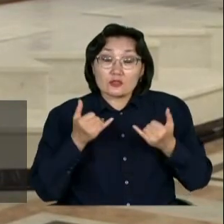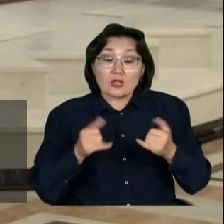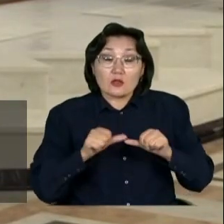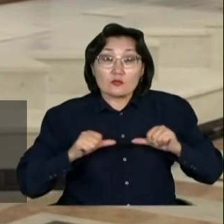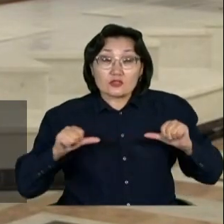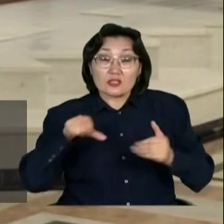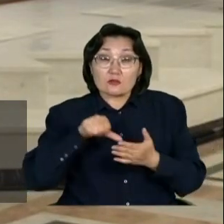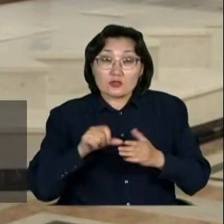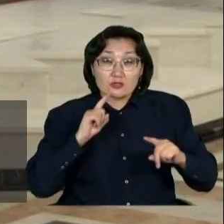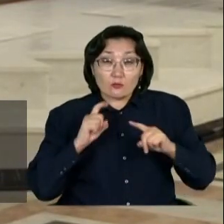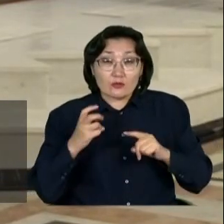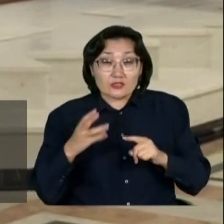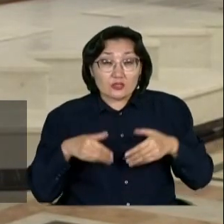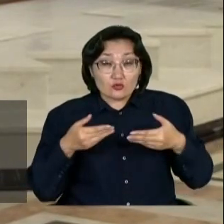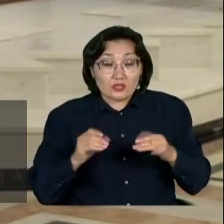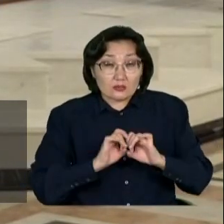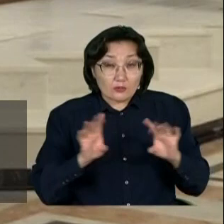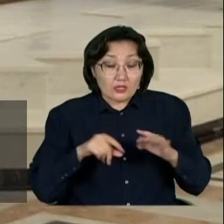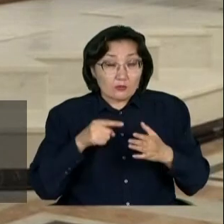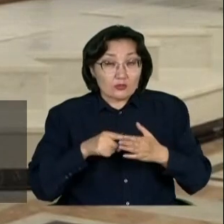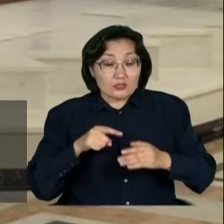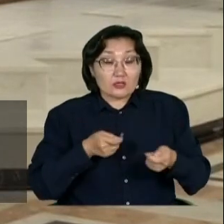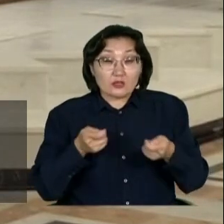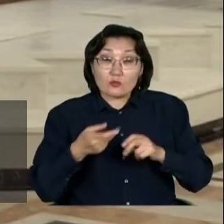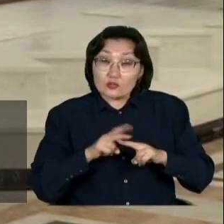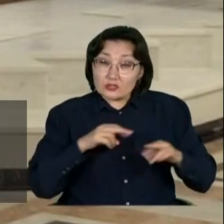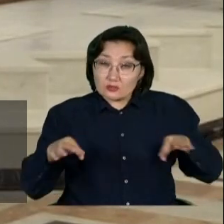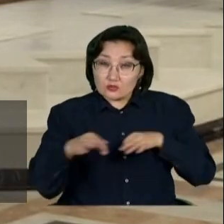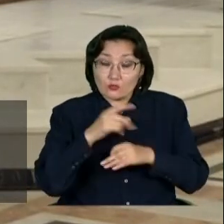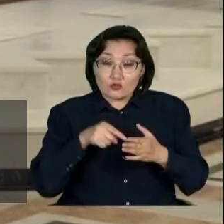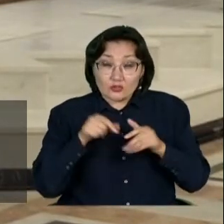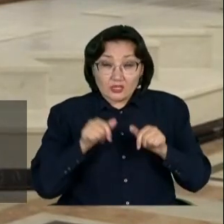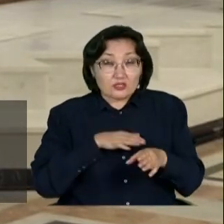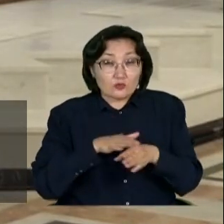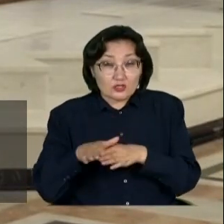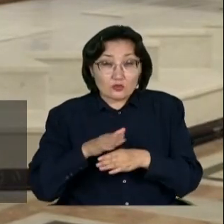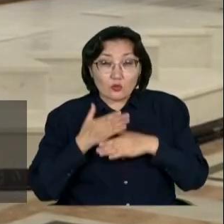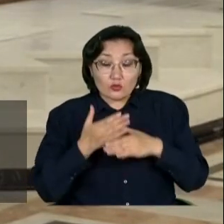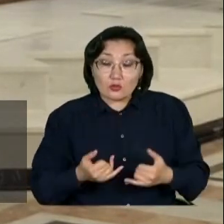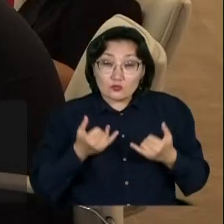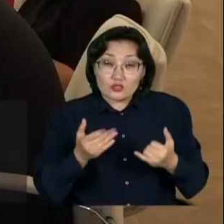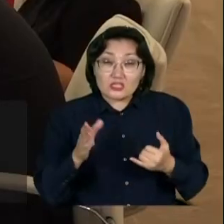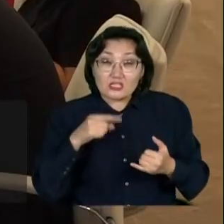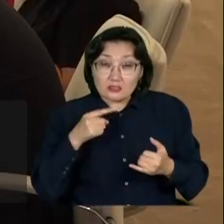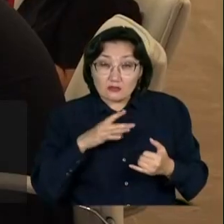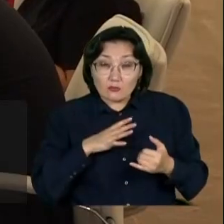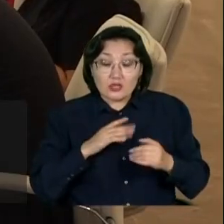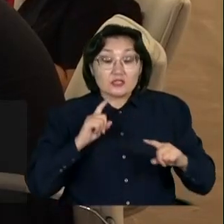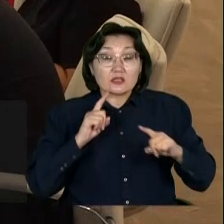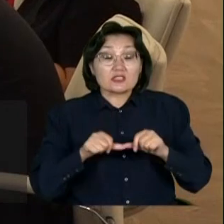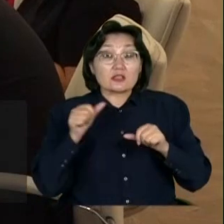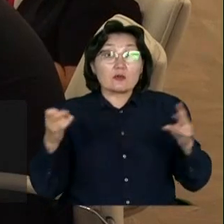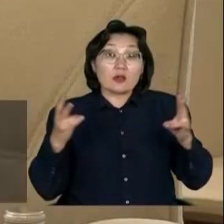мүшелері жиын барысында бірқатар ұсыныс айтты. Қала әкімі айтылған жобалардың мегаполисте жүзеге асуына қолдау көрсетіледі деді. Отырыста